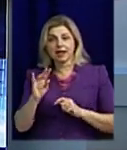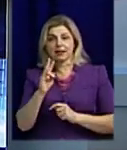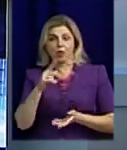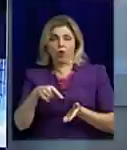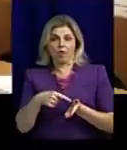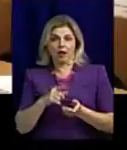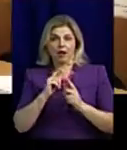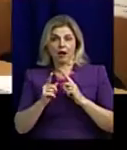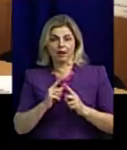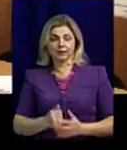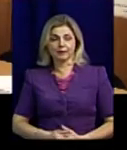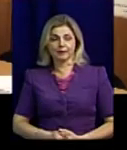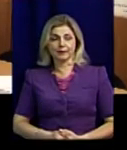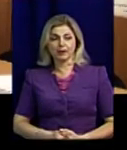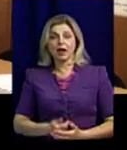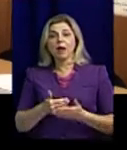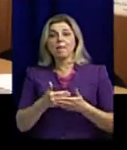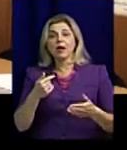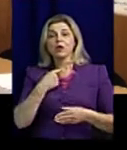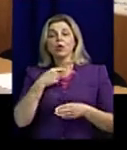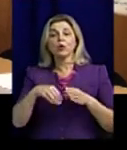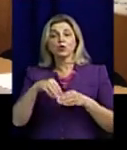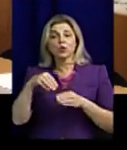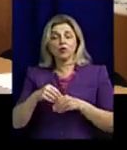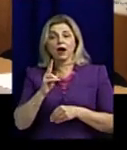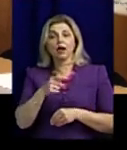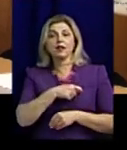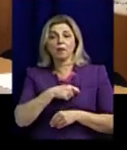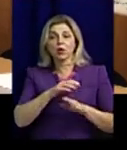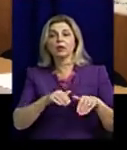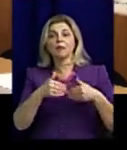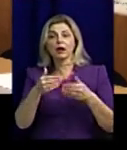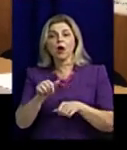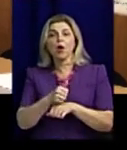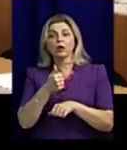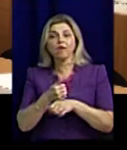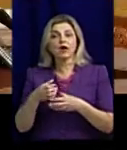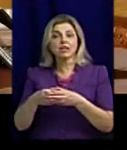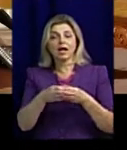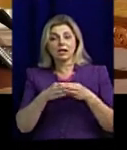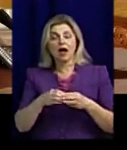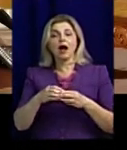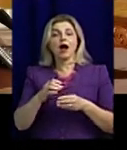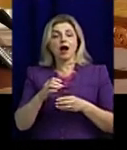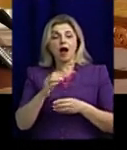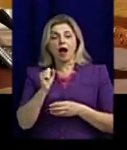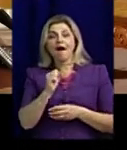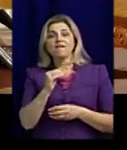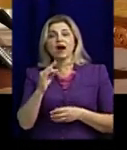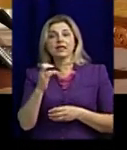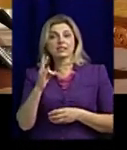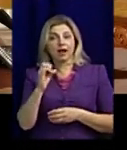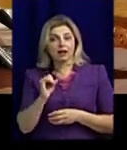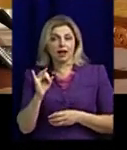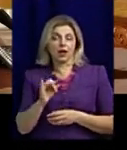ради. Перед голосуванням до депутатів звернувся голова Асоціації ветеранів Афганістану і воїнів АТО. Хотіли